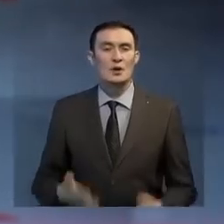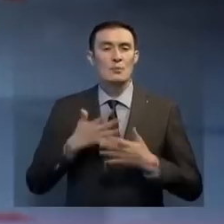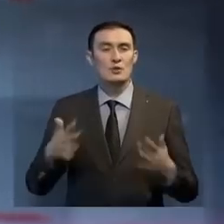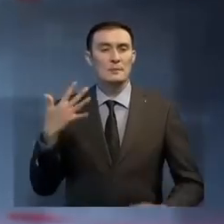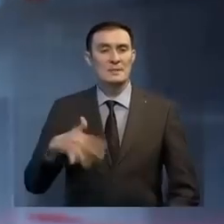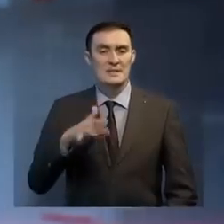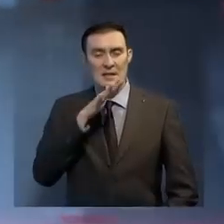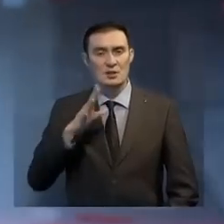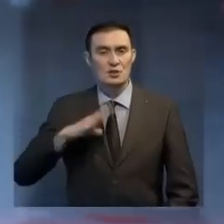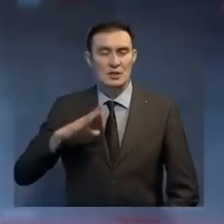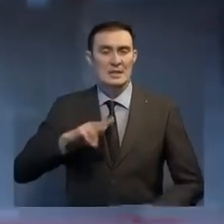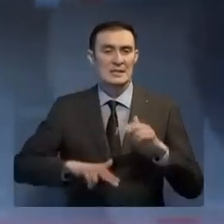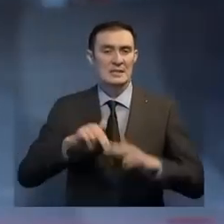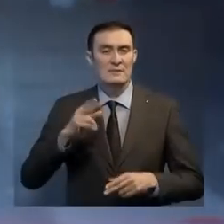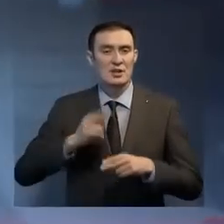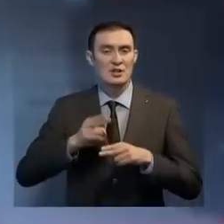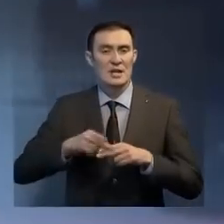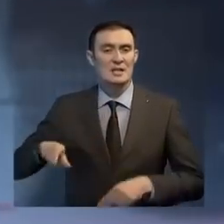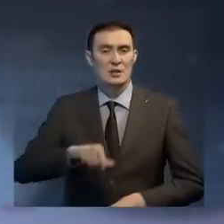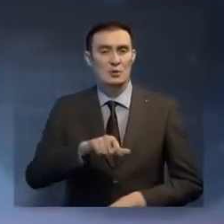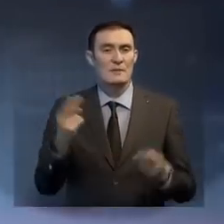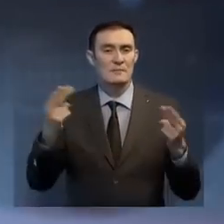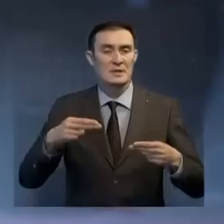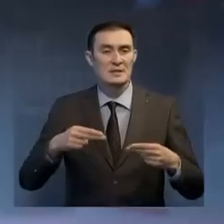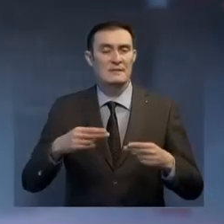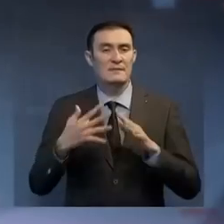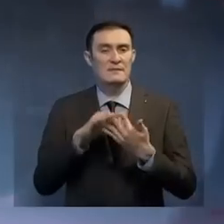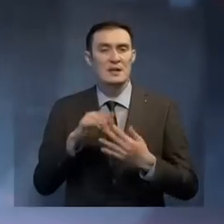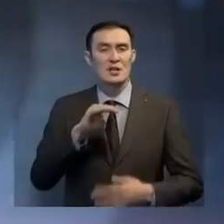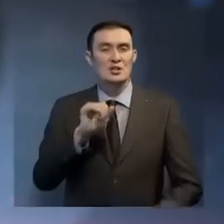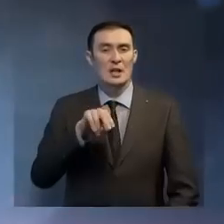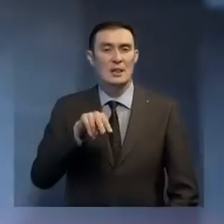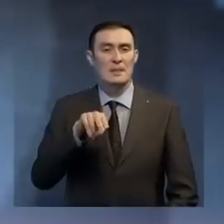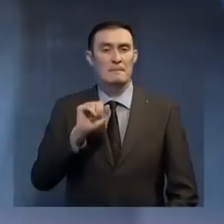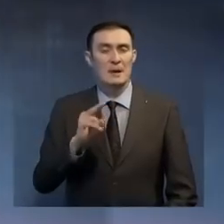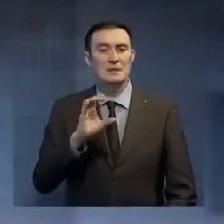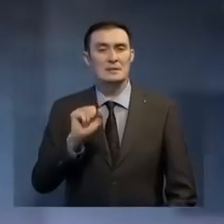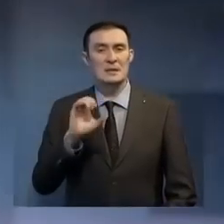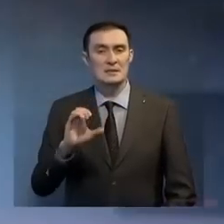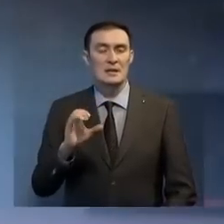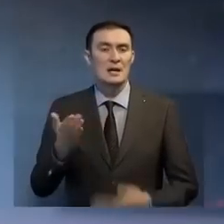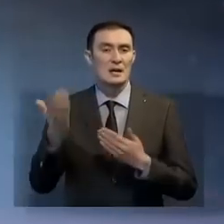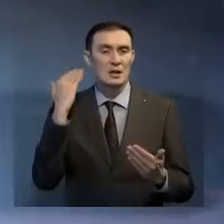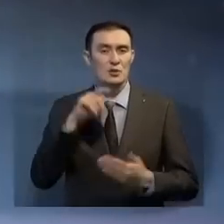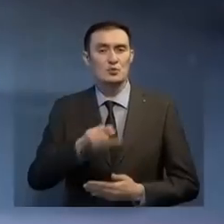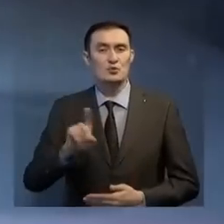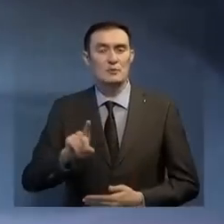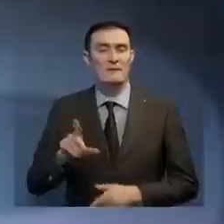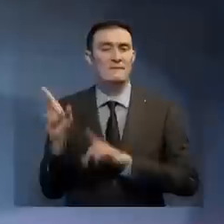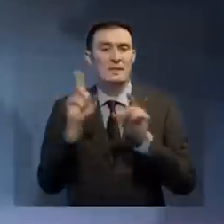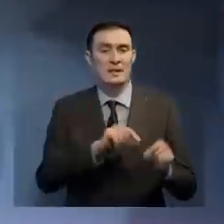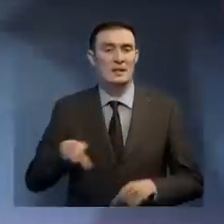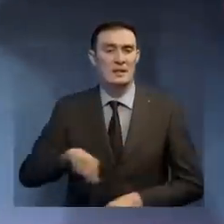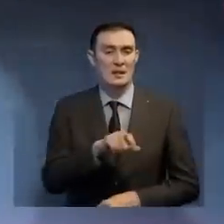Больше полувека ждали строительства железнодорожного переезда жители села Жалпаксас в Жамбылской области. Ранее сельчанам, чтобы выехать на